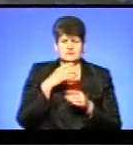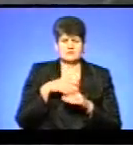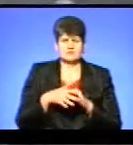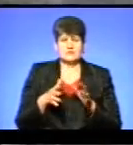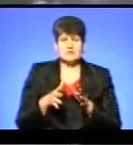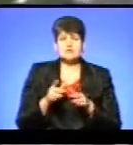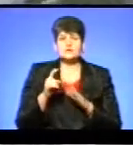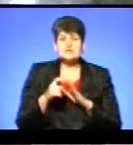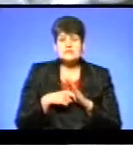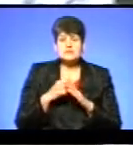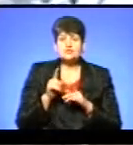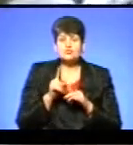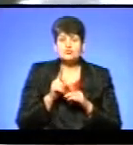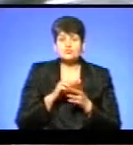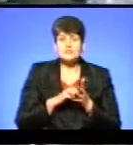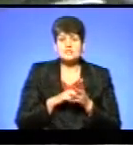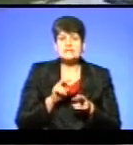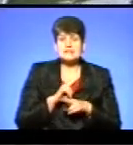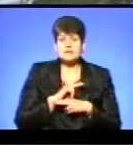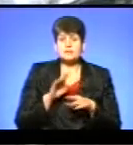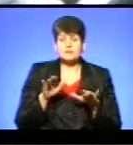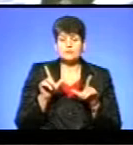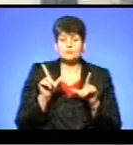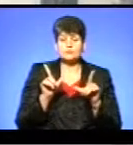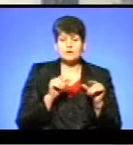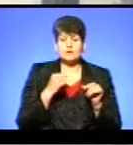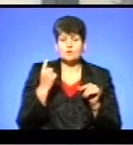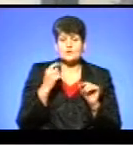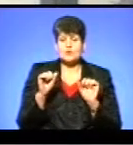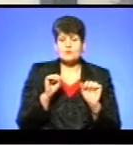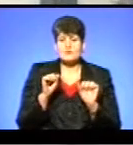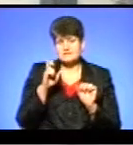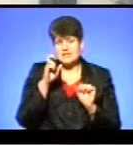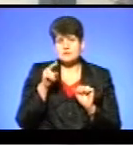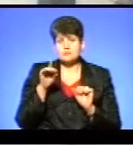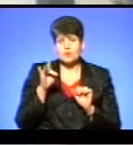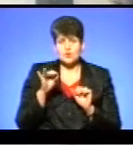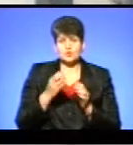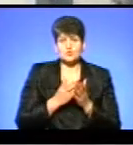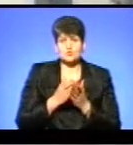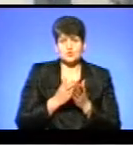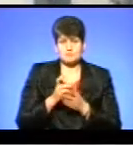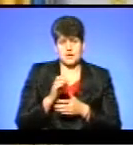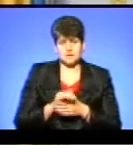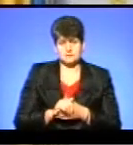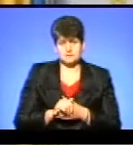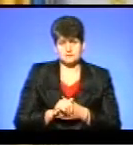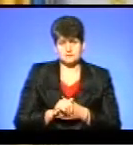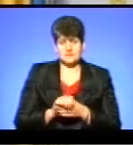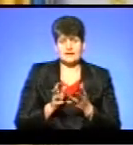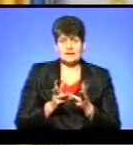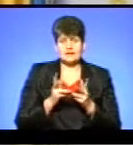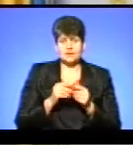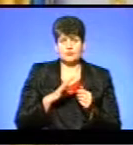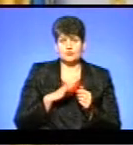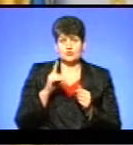Аби дізнатися, від чого загинули птахи, ми поїхали до обласного управління Держпродспоживслужби. Нараховано